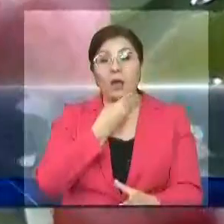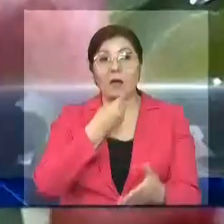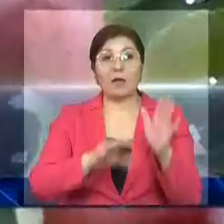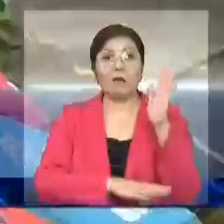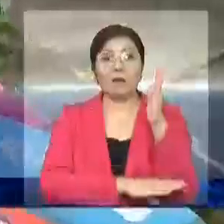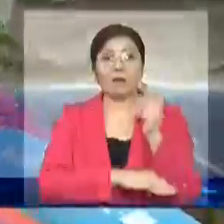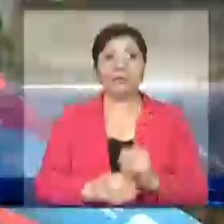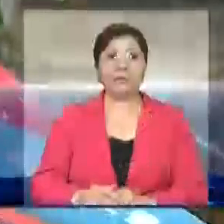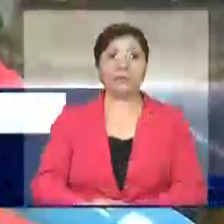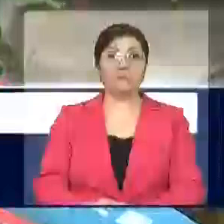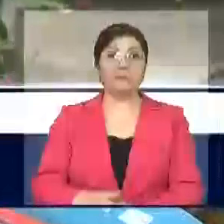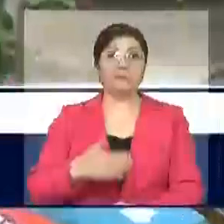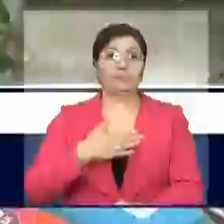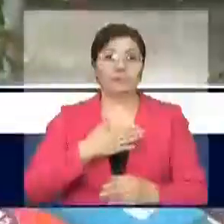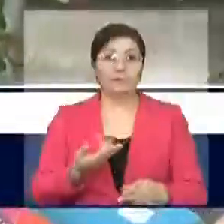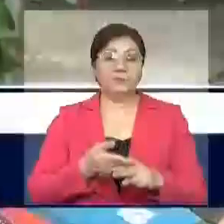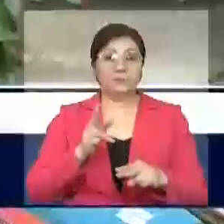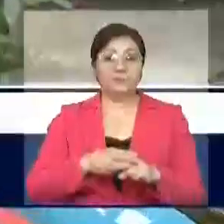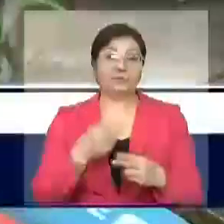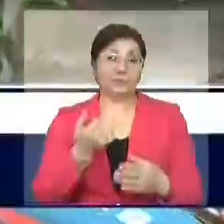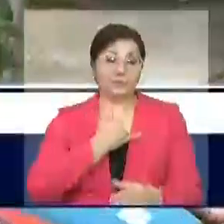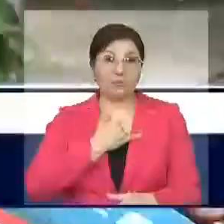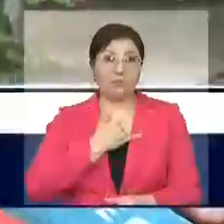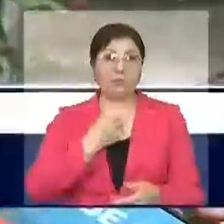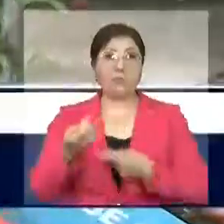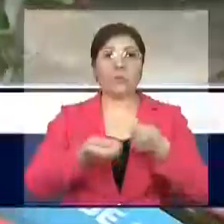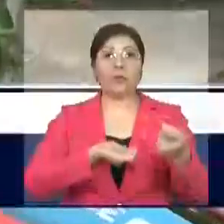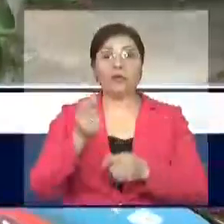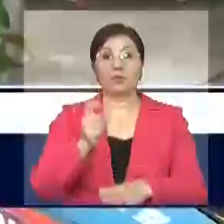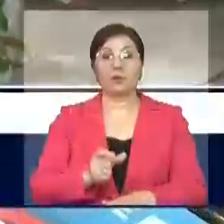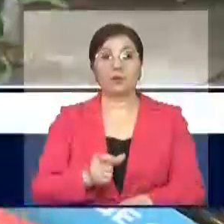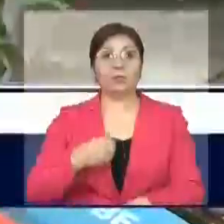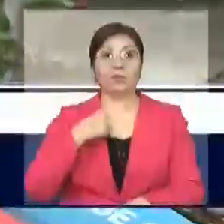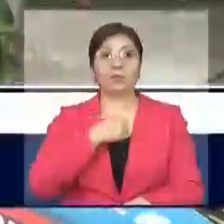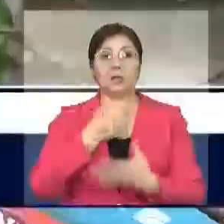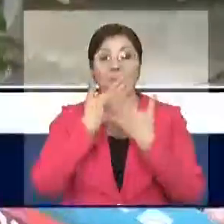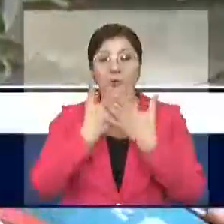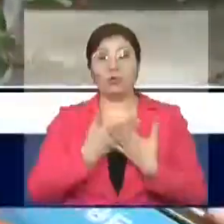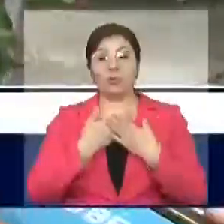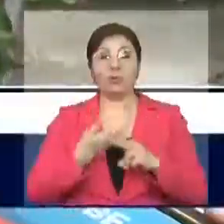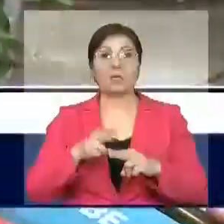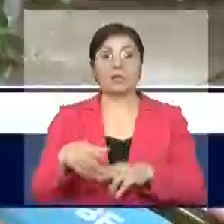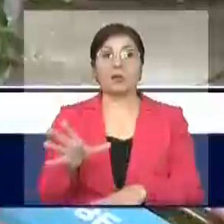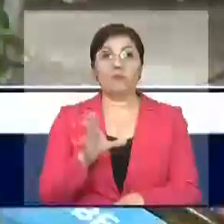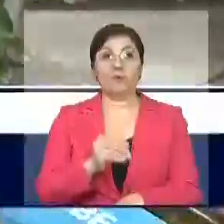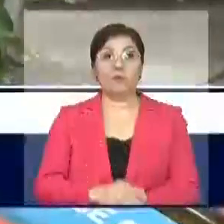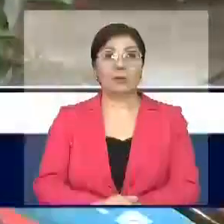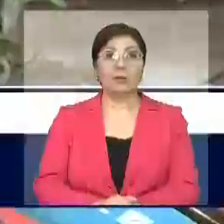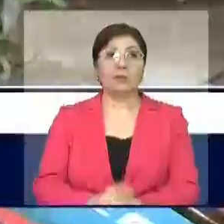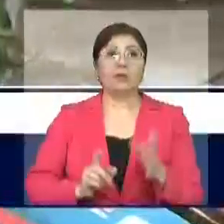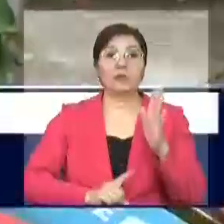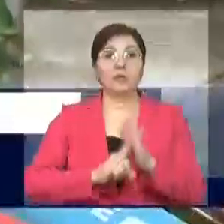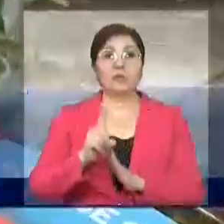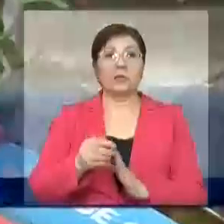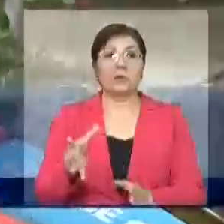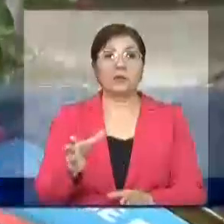сильно моя такая большая заслуга. Во-первых, у нас руководитель сам любит это все. Естественно, изначально